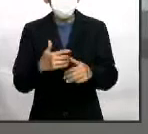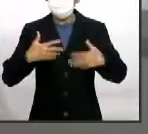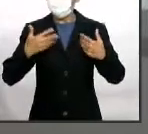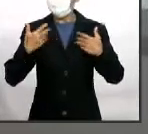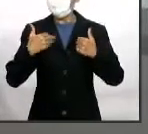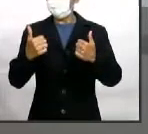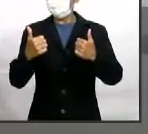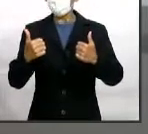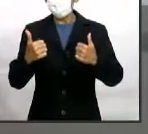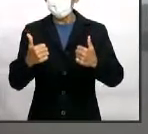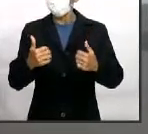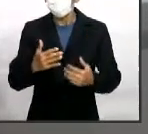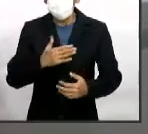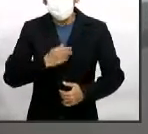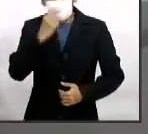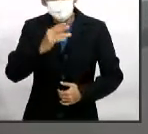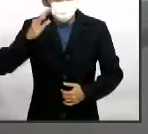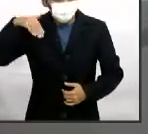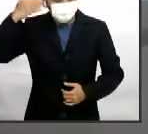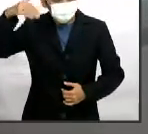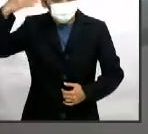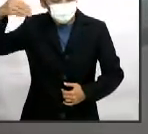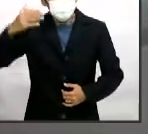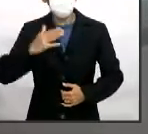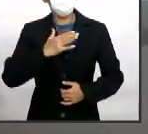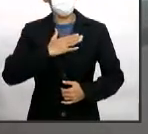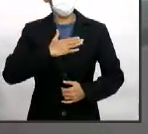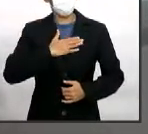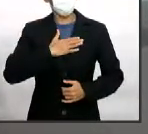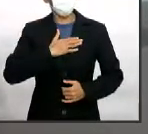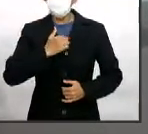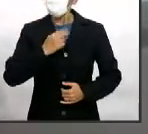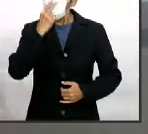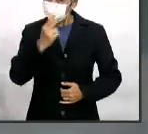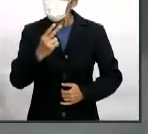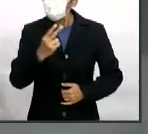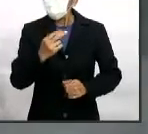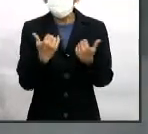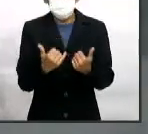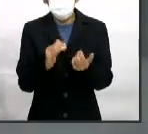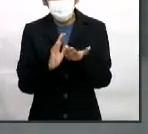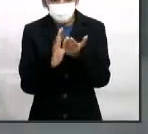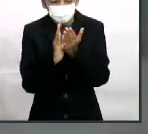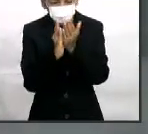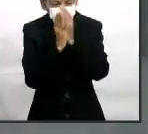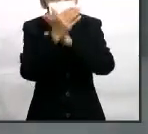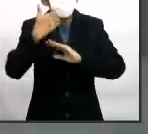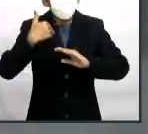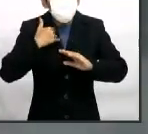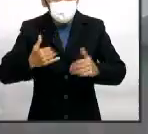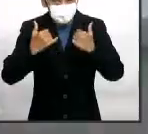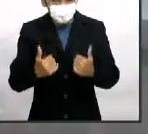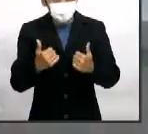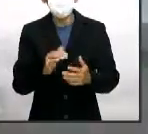นุกดีอะไรอย่างเงี้ยแล้วเราก็เห็นว่าพอวันนึงเนี่ยผมคิดว่าผมก็ไม่ได้แปลกใจเพราะว่ายุคสมัยมันเปลี่ยนไปมันพวกเ